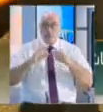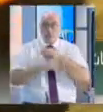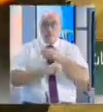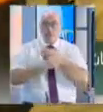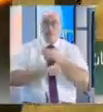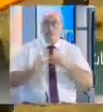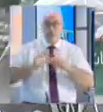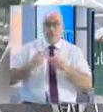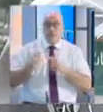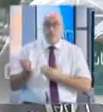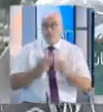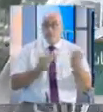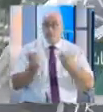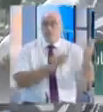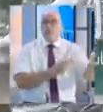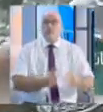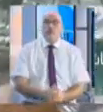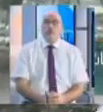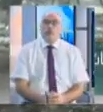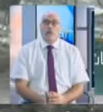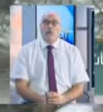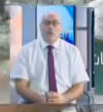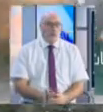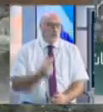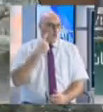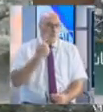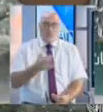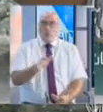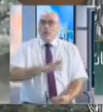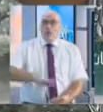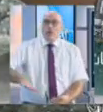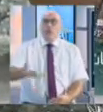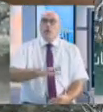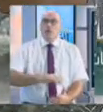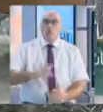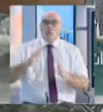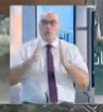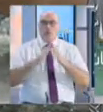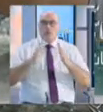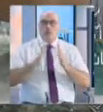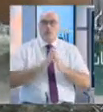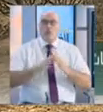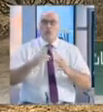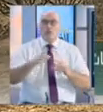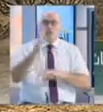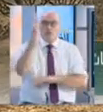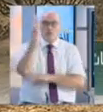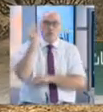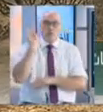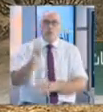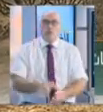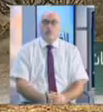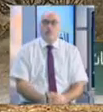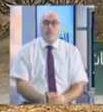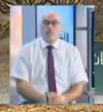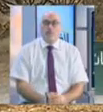لإجلاء المواطنين. هنا تشوف لونتوراج اللي راك تشوفيه هنا تحرق، عندنا الدار من هنا والستاسيون تاع الجامعة هذه. الغال ما قدرش يسيطر